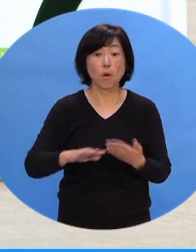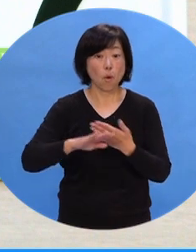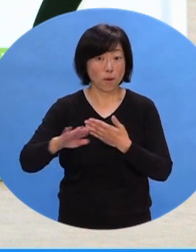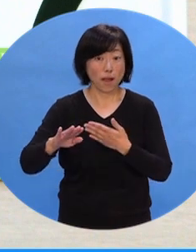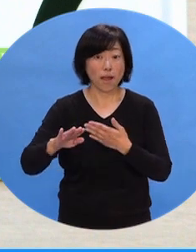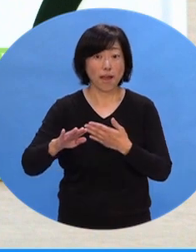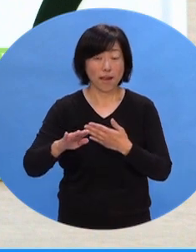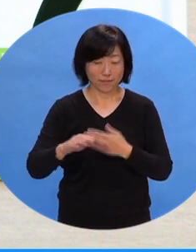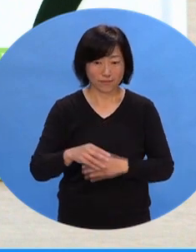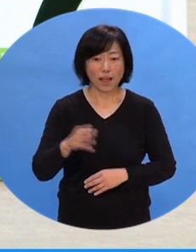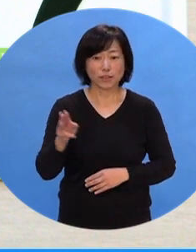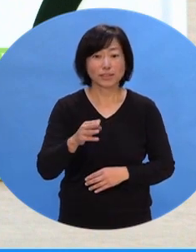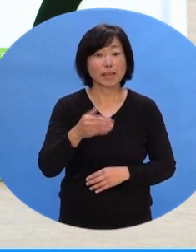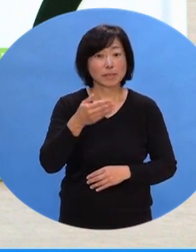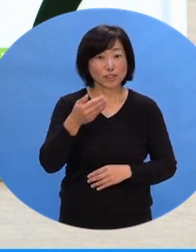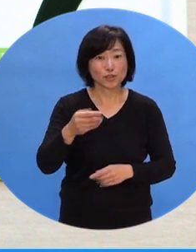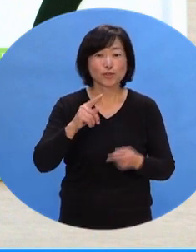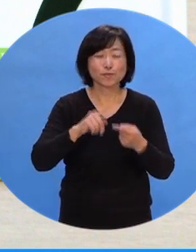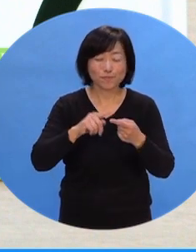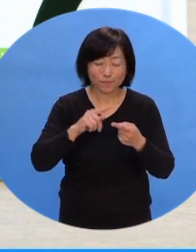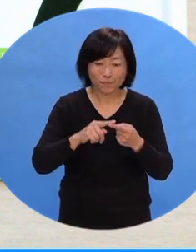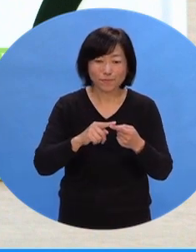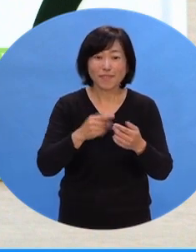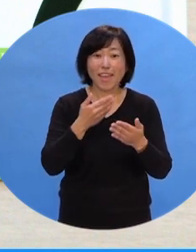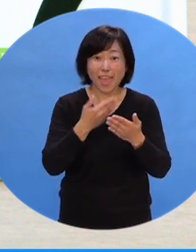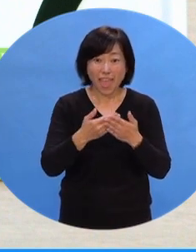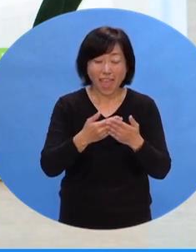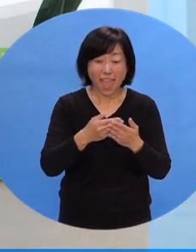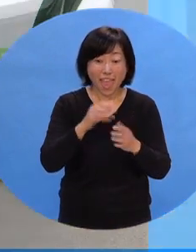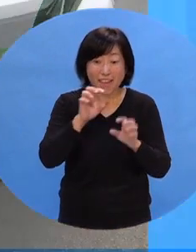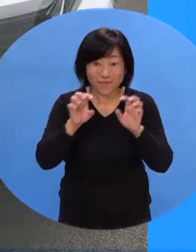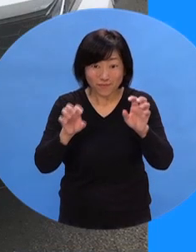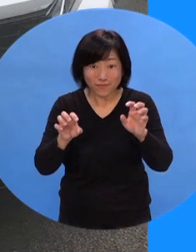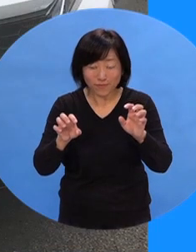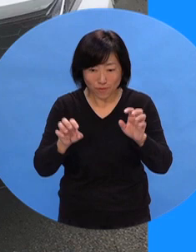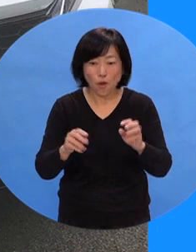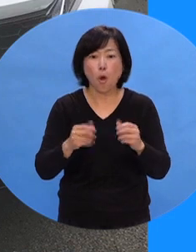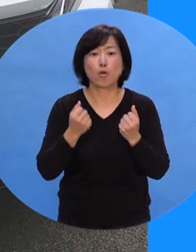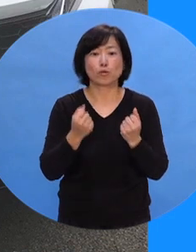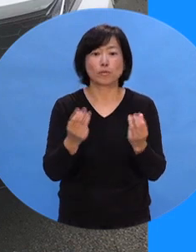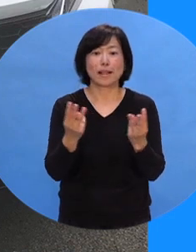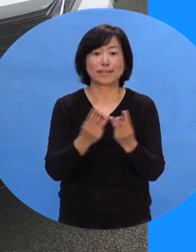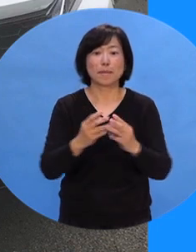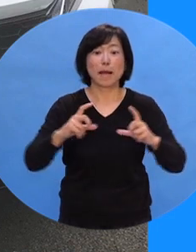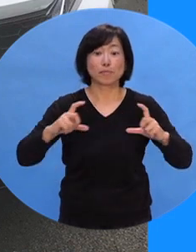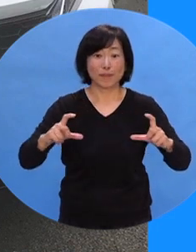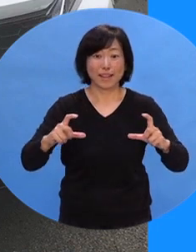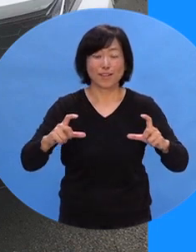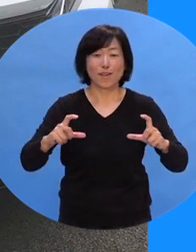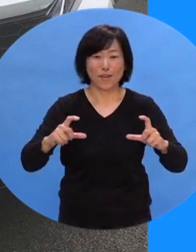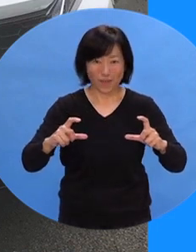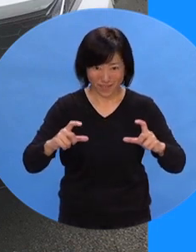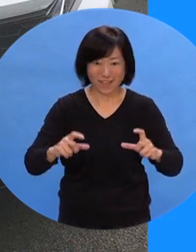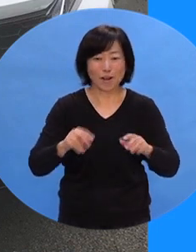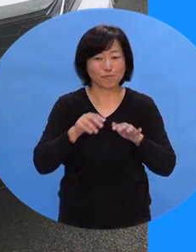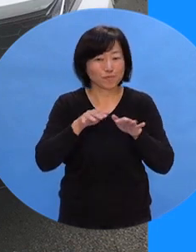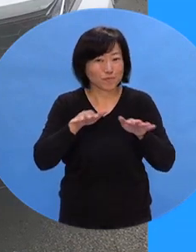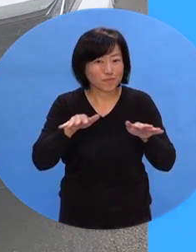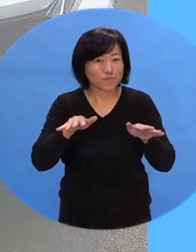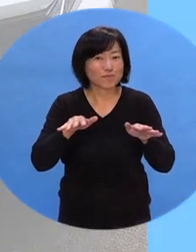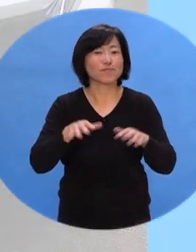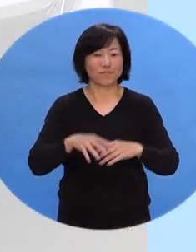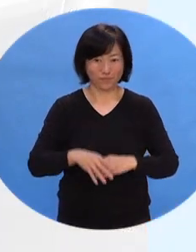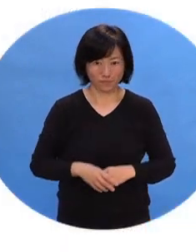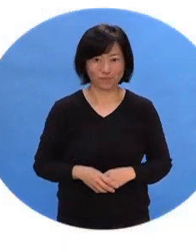その他では波助など杉並ならではの図柄をあしらったナンバープレートの交付が話題となりました。